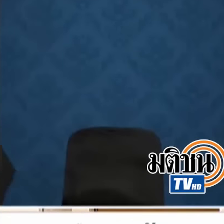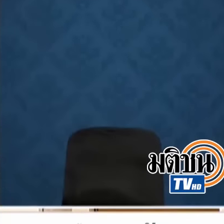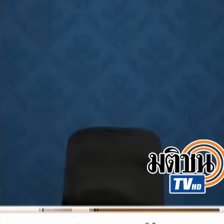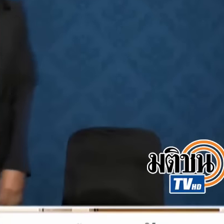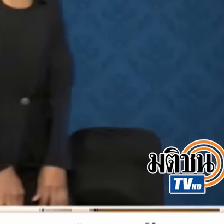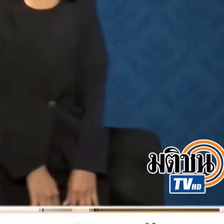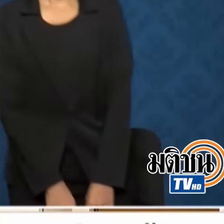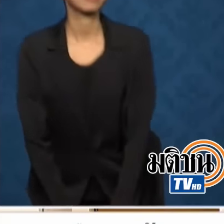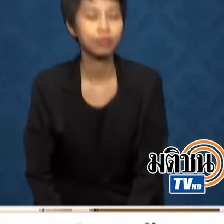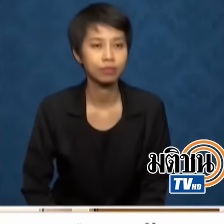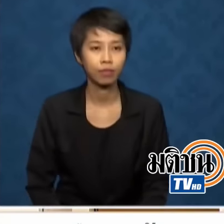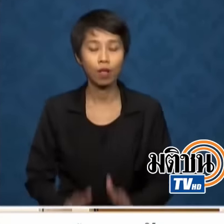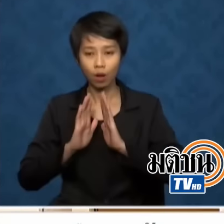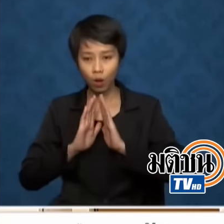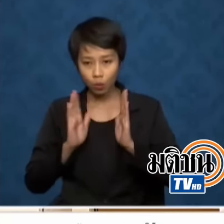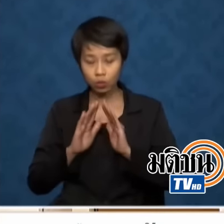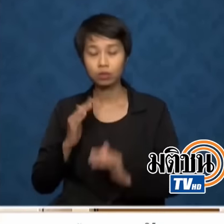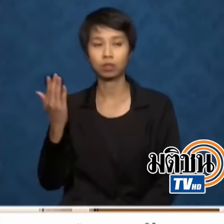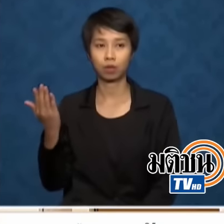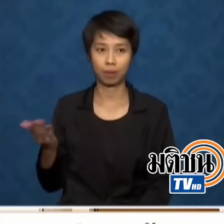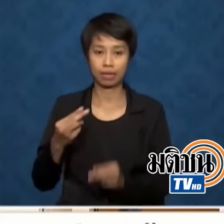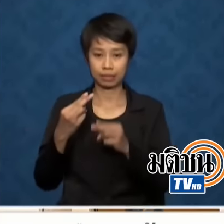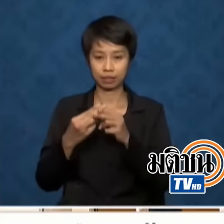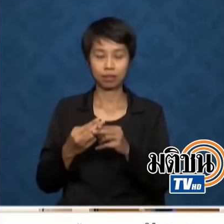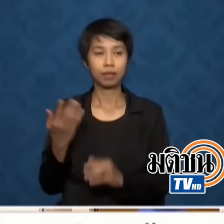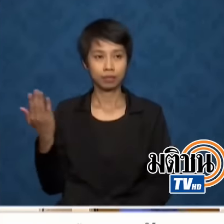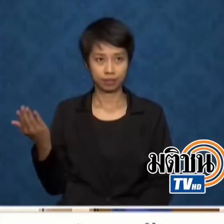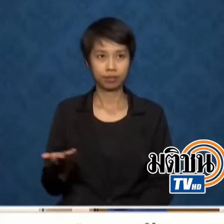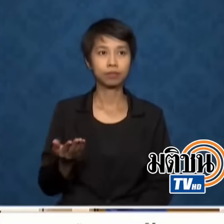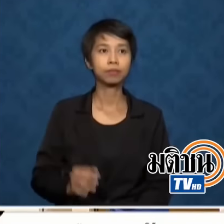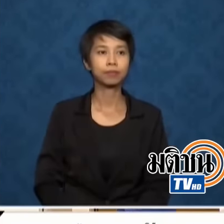ครับขอบคุณครับต่อไปท่านณัฐพงษ์เรืองปัญญาวุฒิ